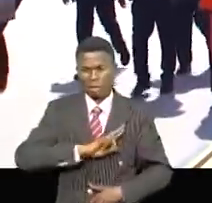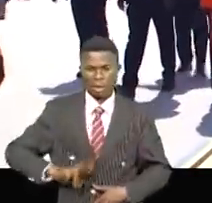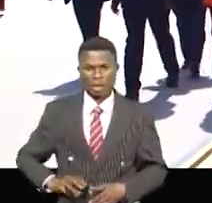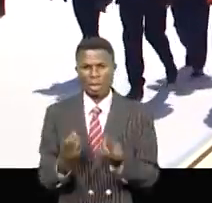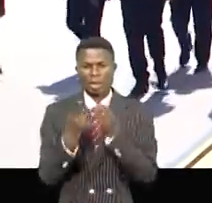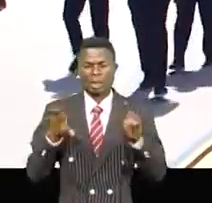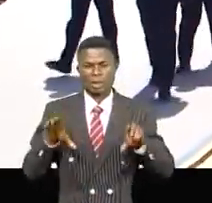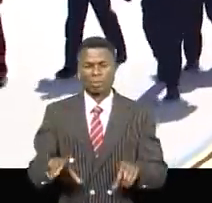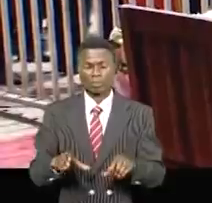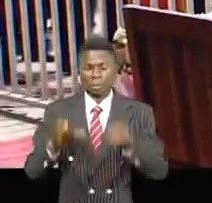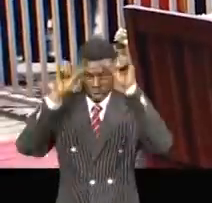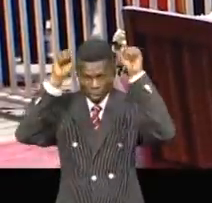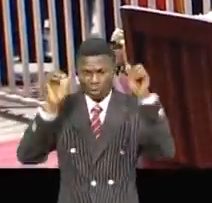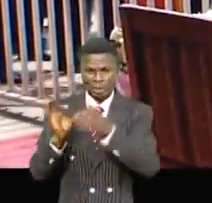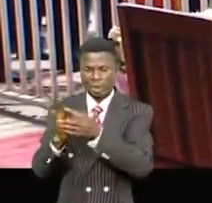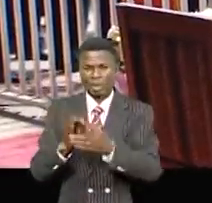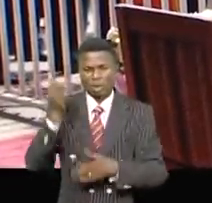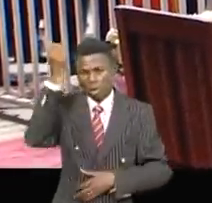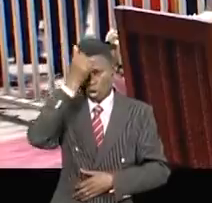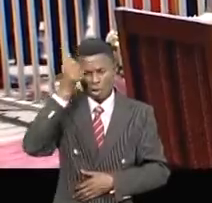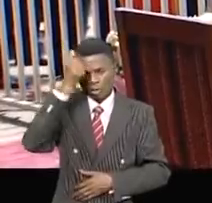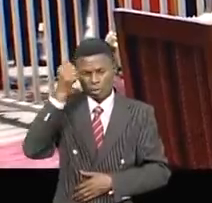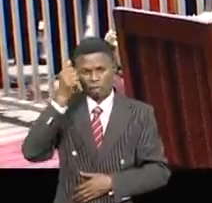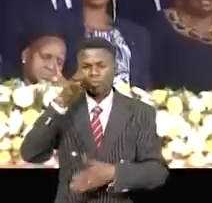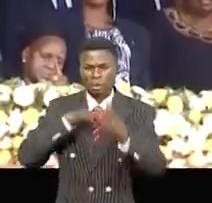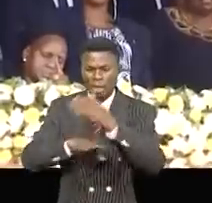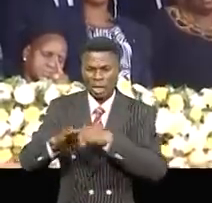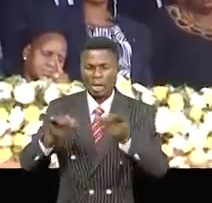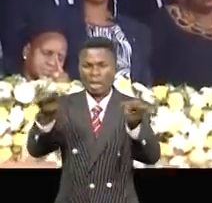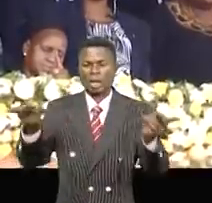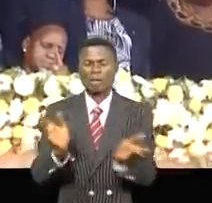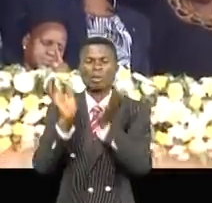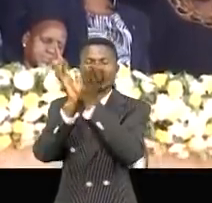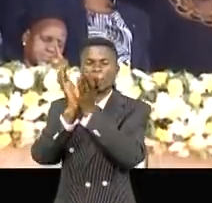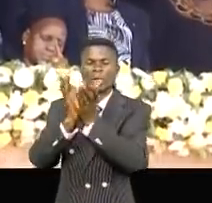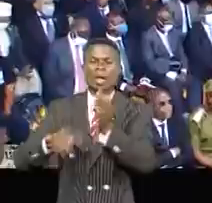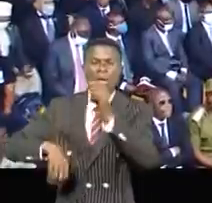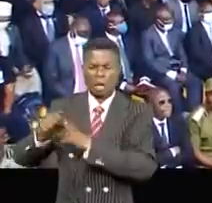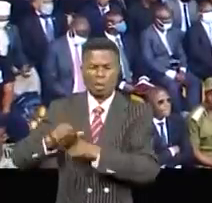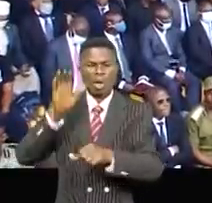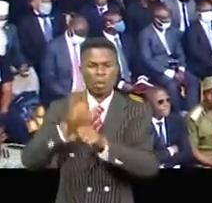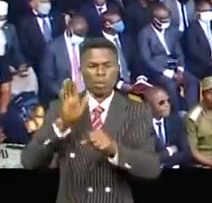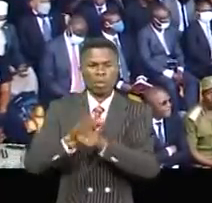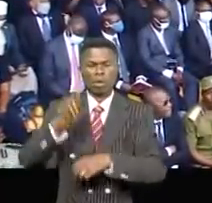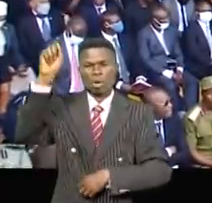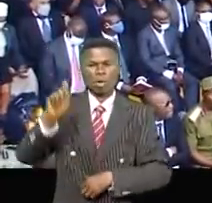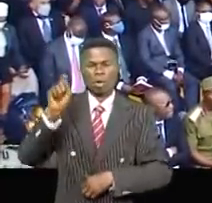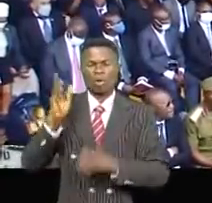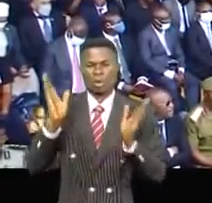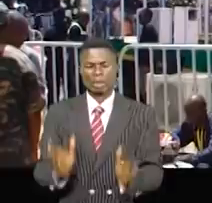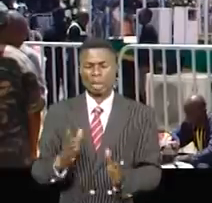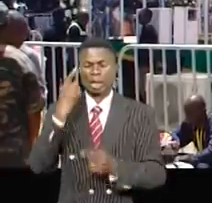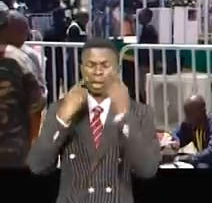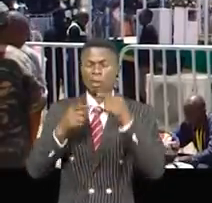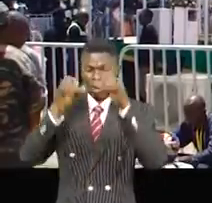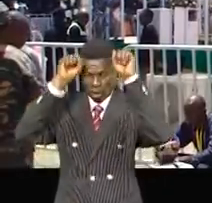Congo et président en exercice de l'Union africaine a fait son entrée au stade sous les ovations des milliers de Tanzaniens venus pleurer leur